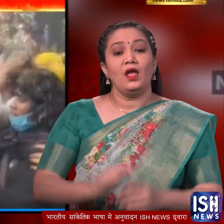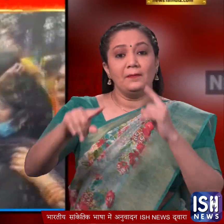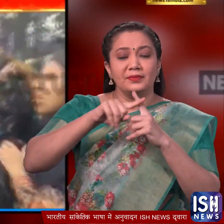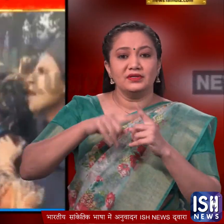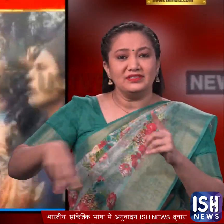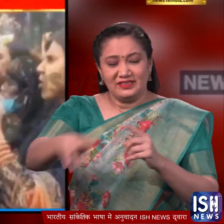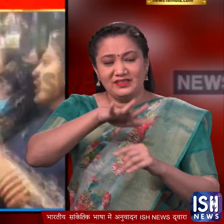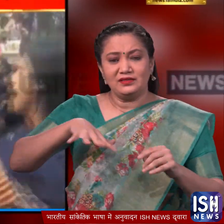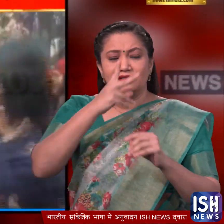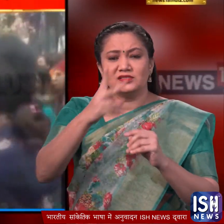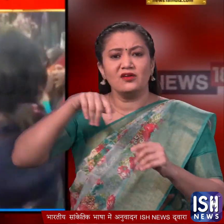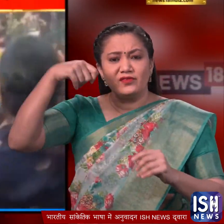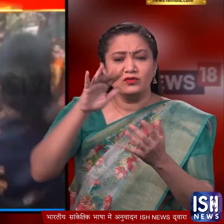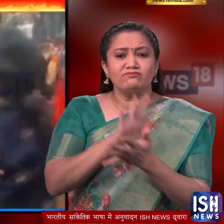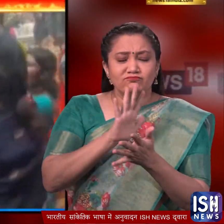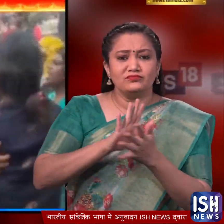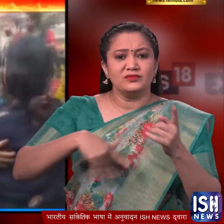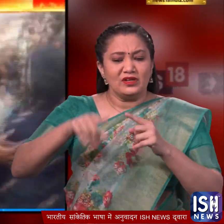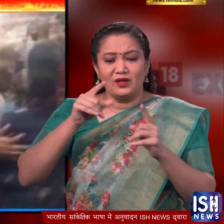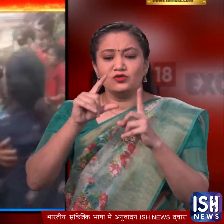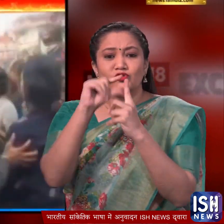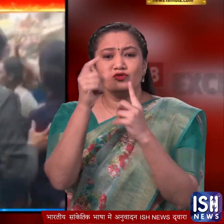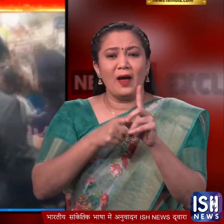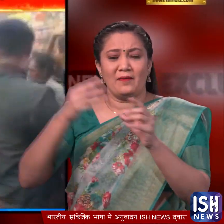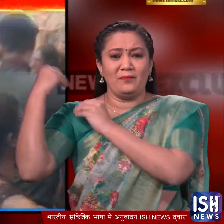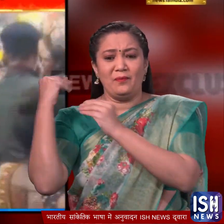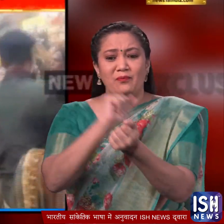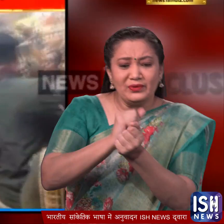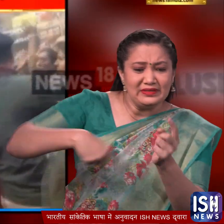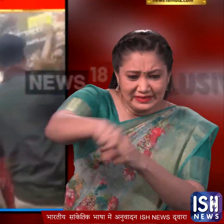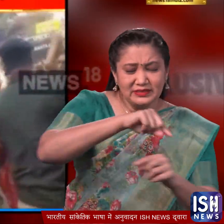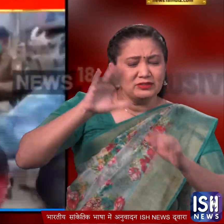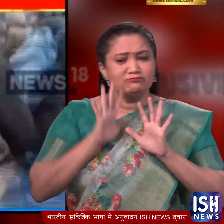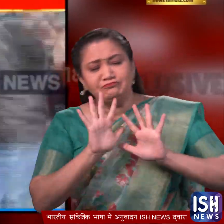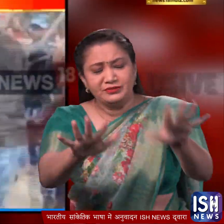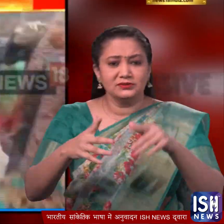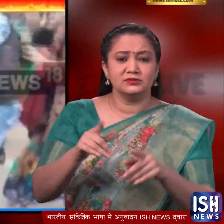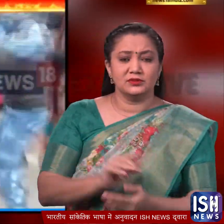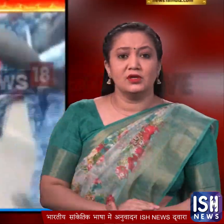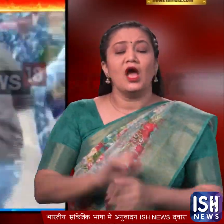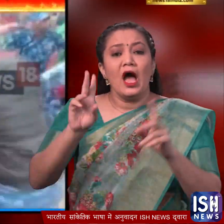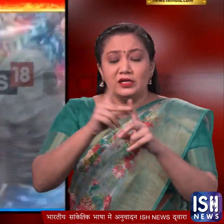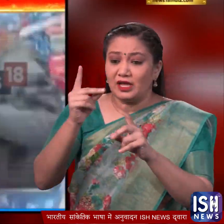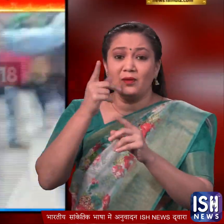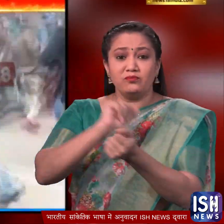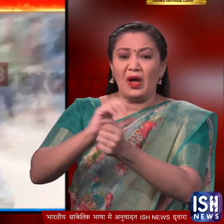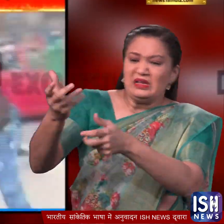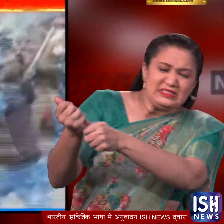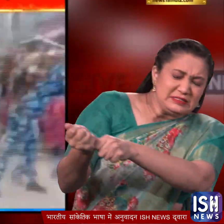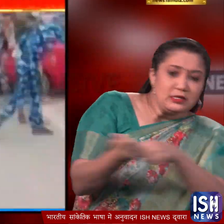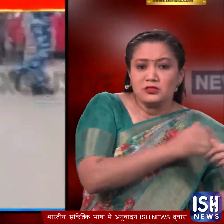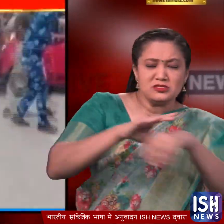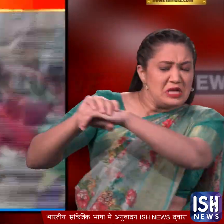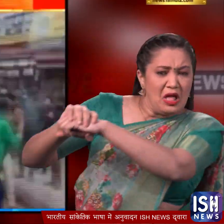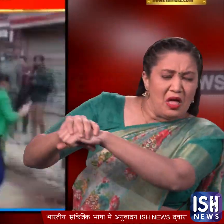इतना ही नहीं, वहां से सामने आई एक तस्वीर में कुछ किन्नर ड्यूटी पर तैनात पुलिस वालों को धक्का देते दिखाई दिए। एक पुलिस वाले को सड़क पर घसीटने की भी